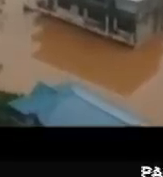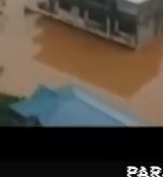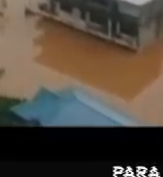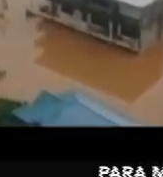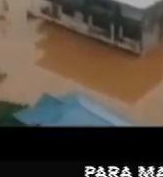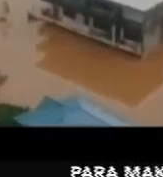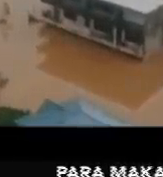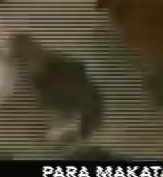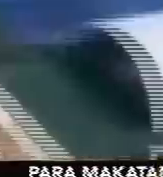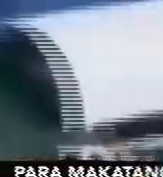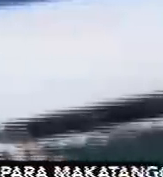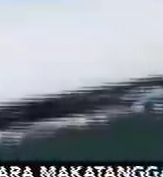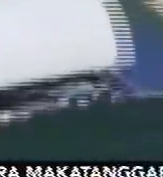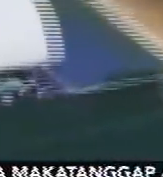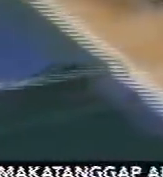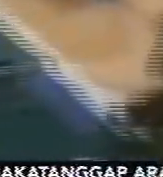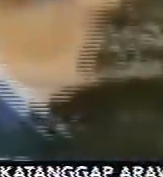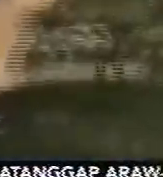Mula Cagayan,